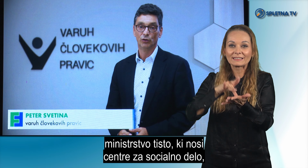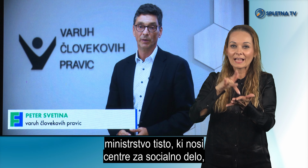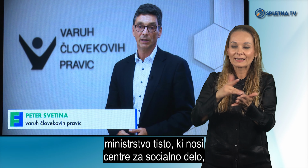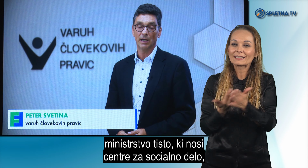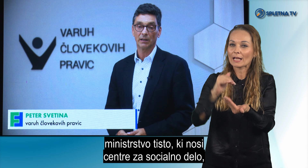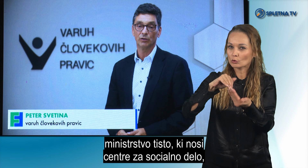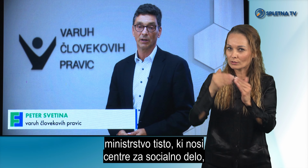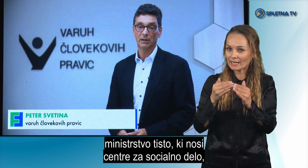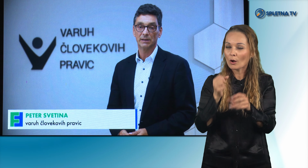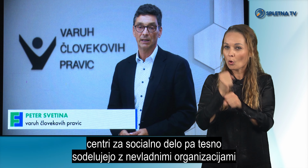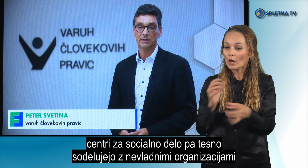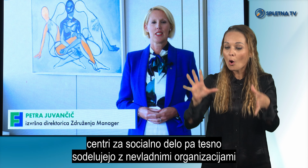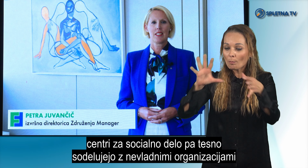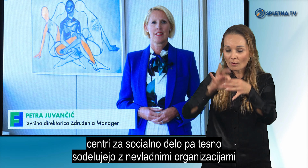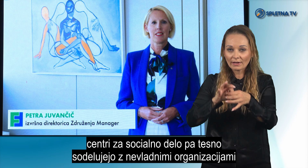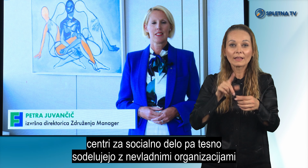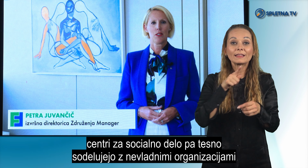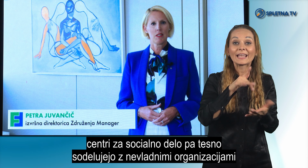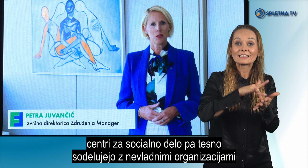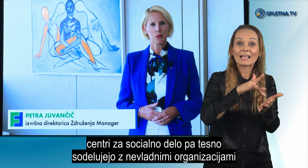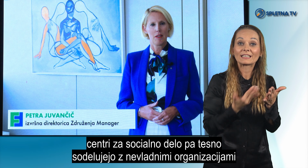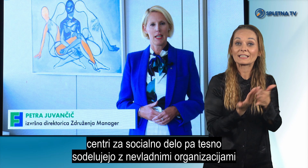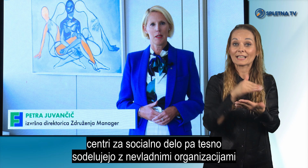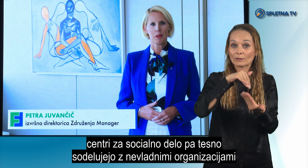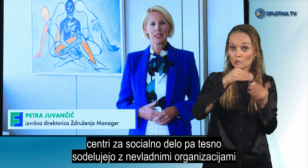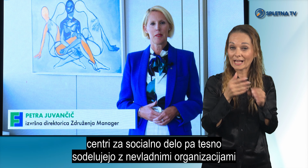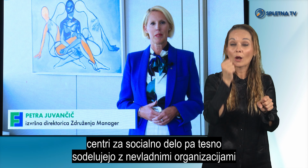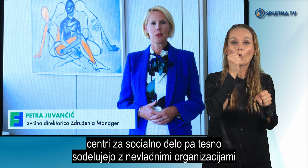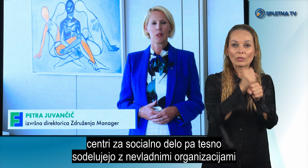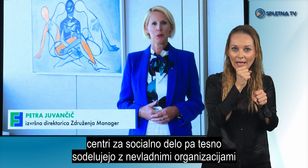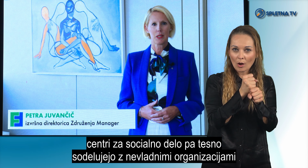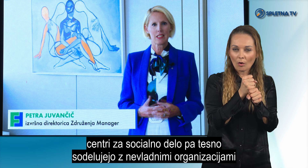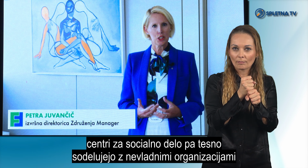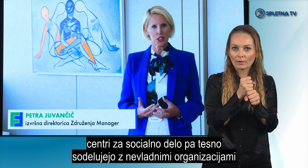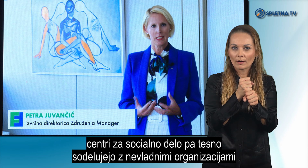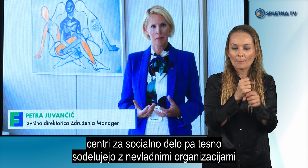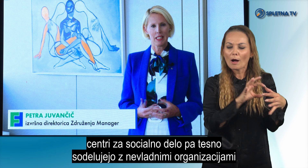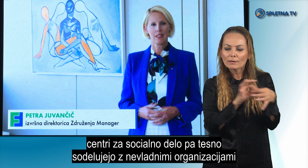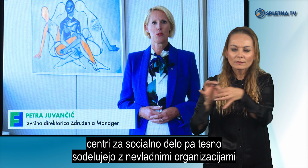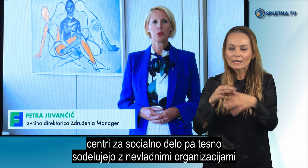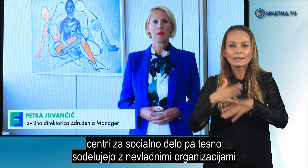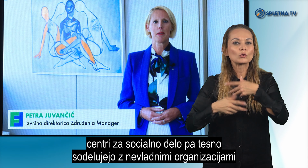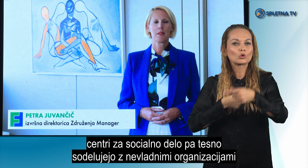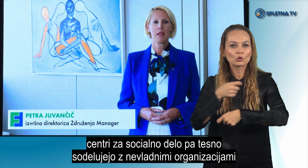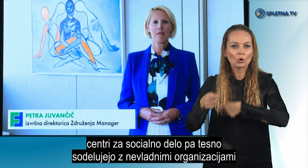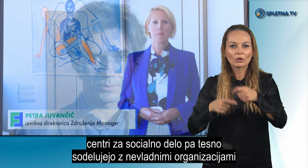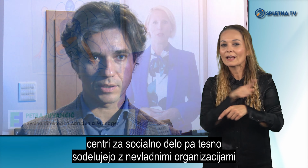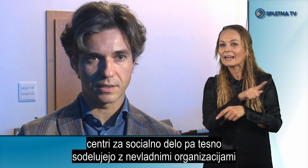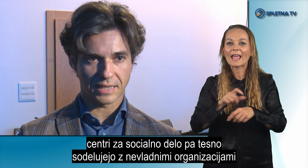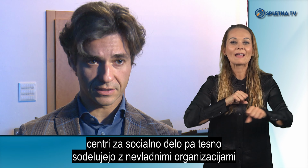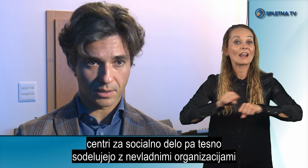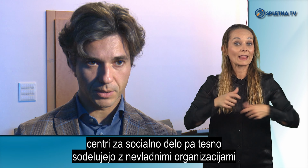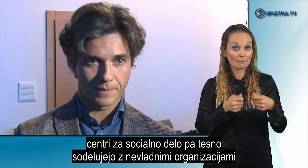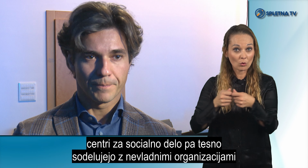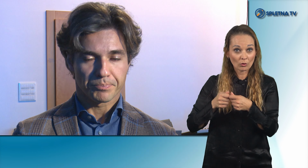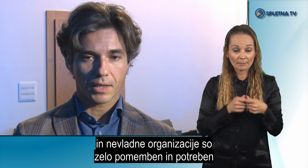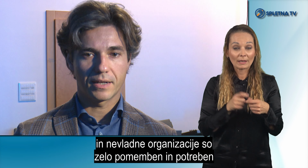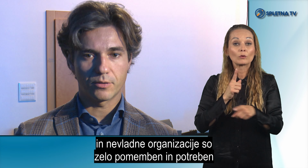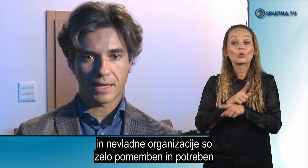centre za socialno delo. Centri za socialno delo pa tesno sodelujejo z nevladnimi